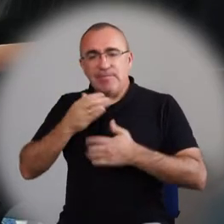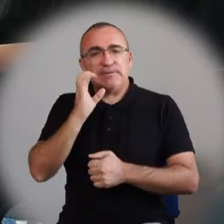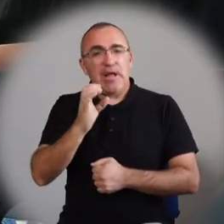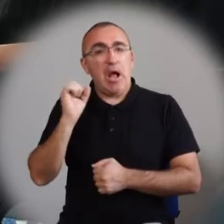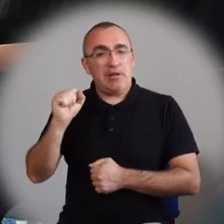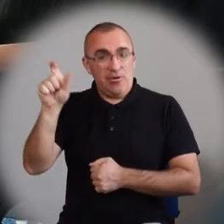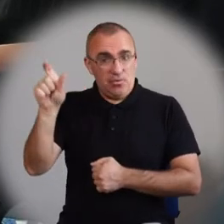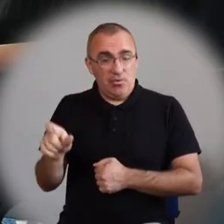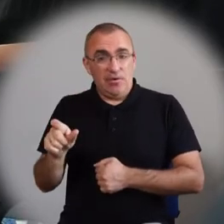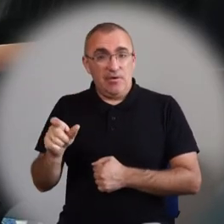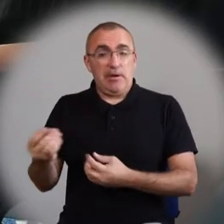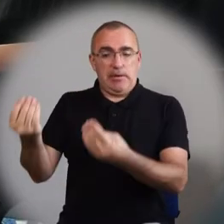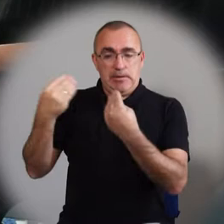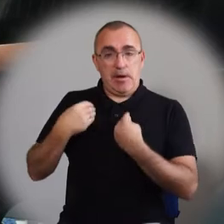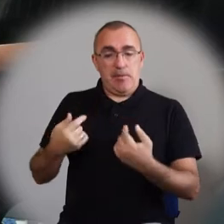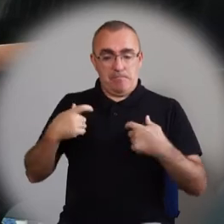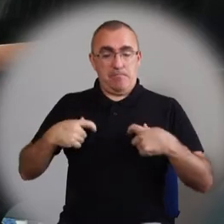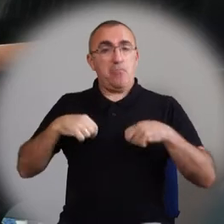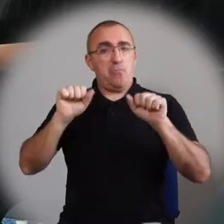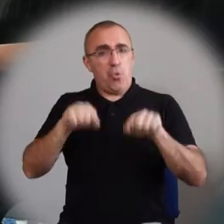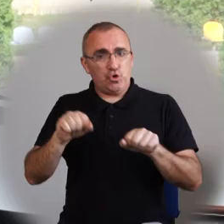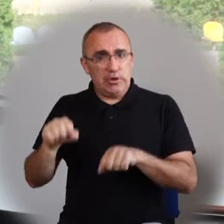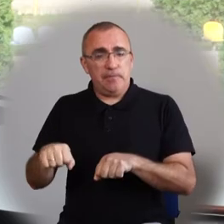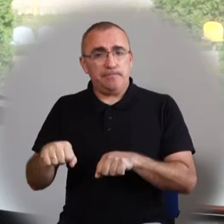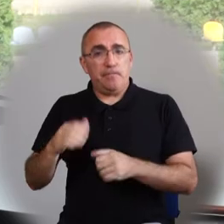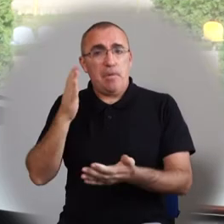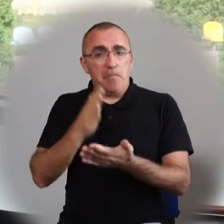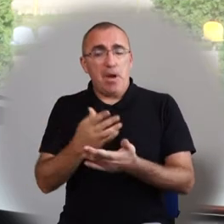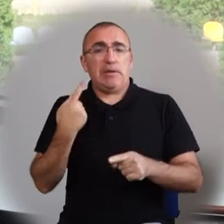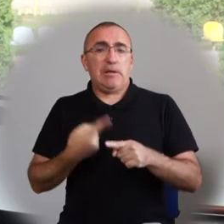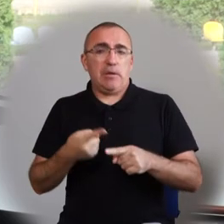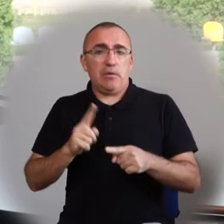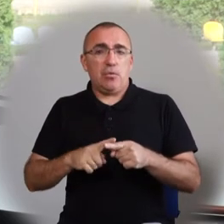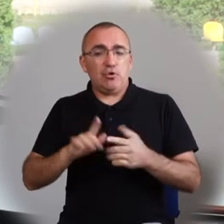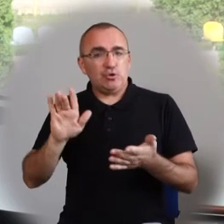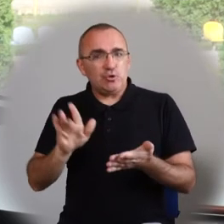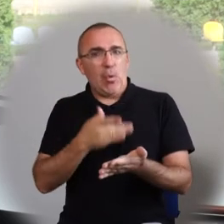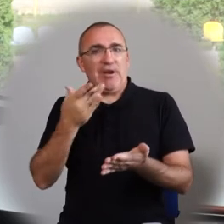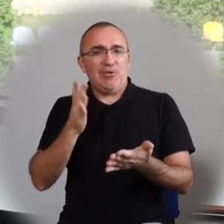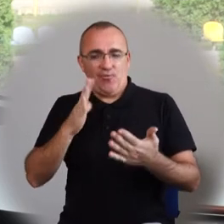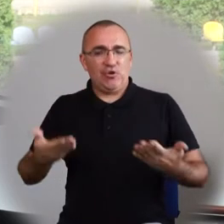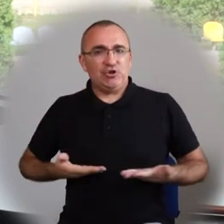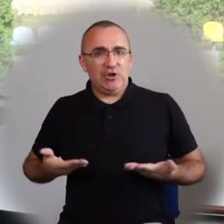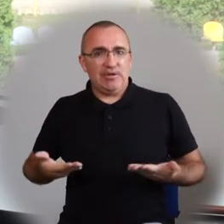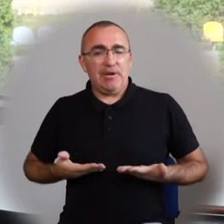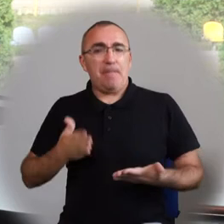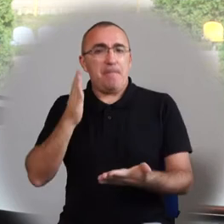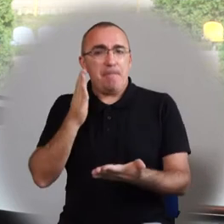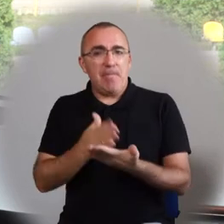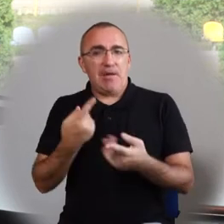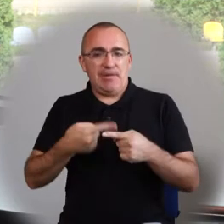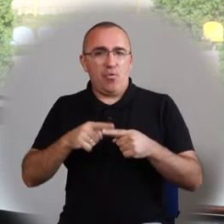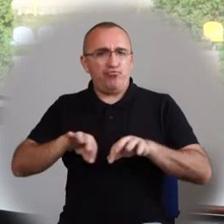Сергію Анатолійовичу, що дав мені можливість мати таку сторінку в житті,